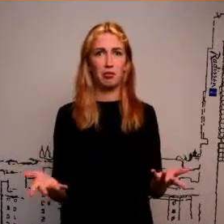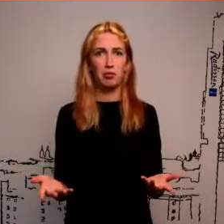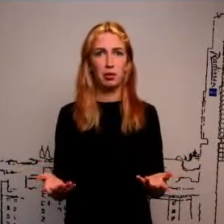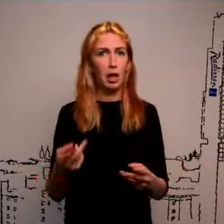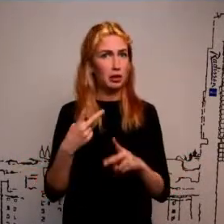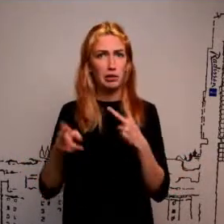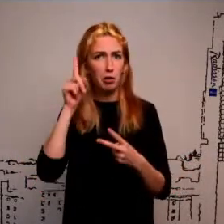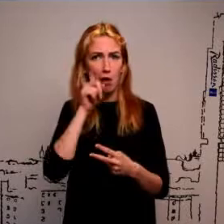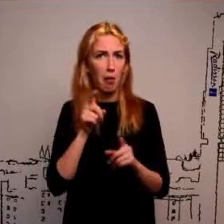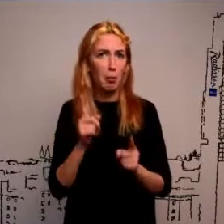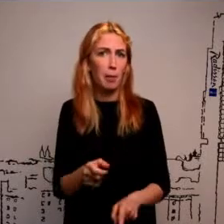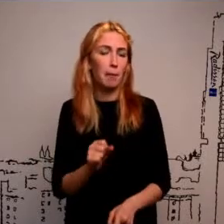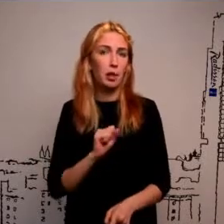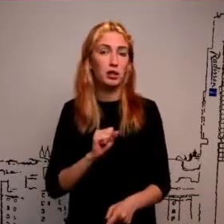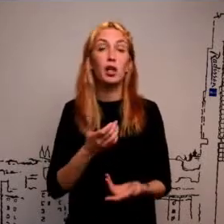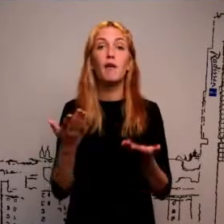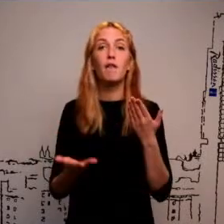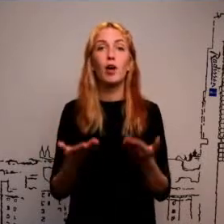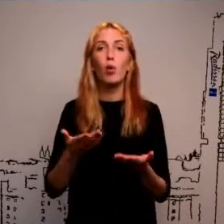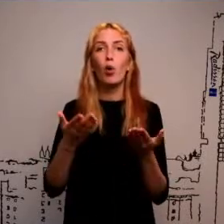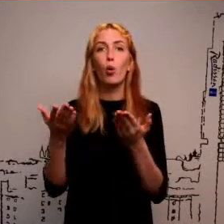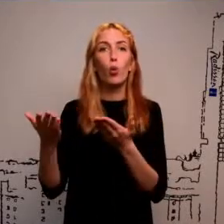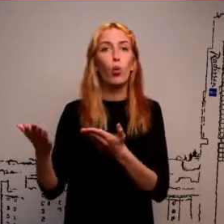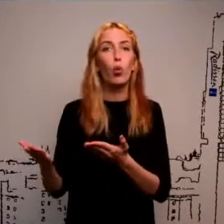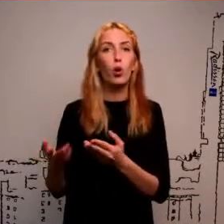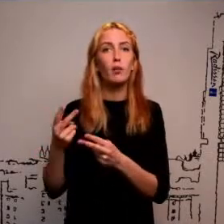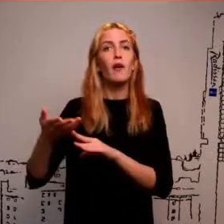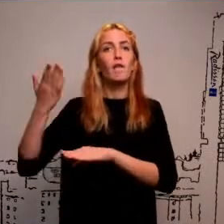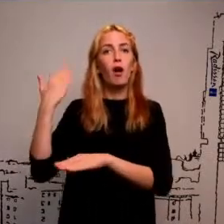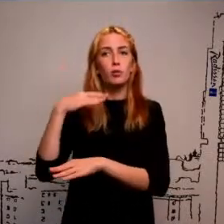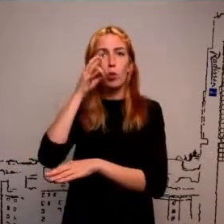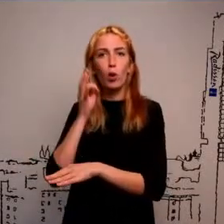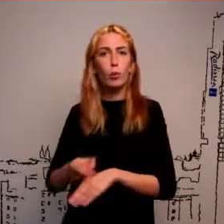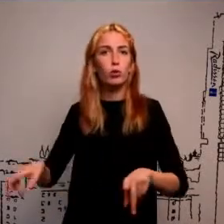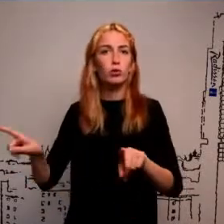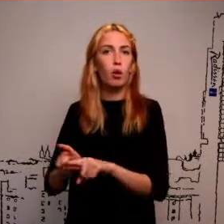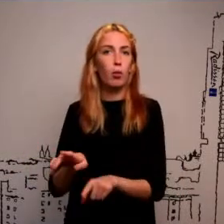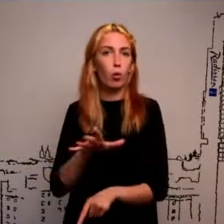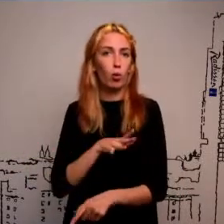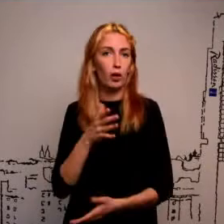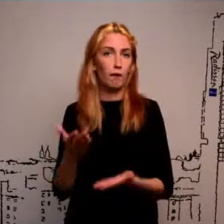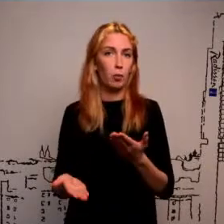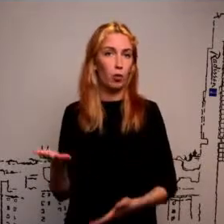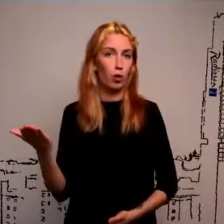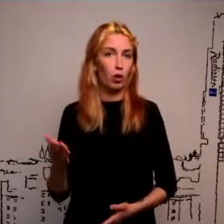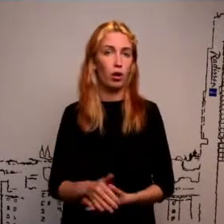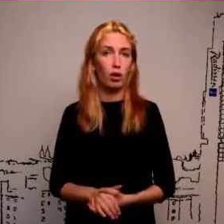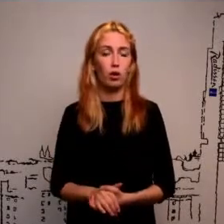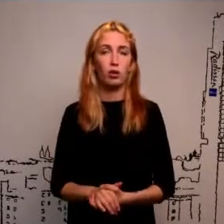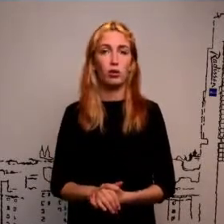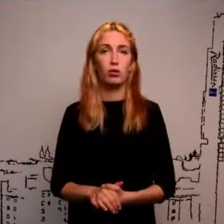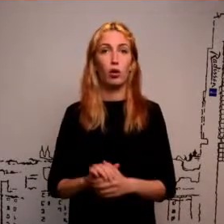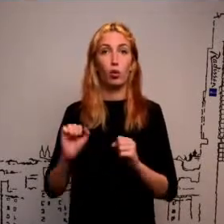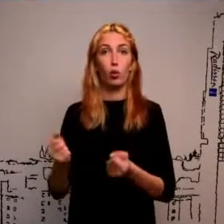arvama, sest et võib-olla kuskil nii on nende varasemas elus ka toimunud. Ja kui nad tulevad